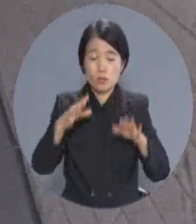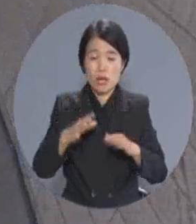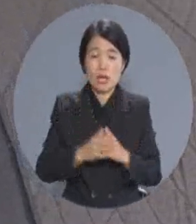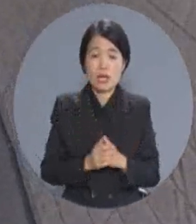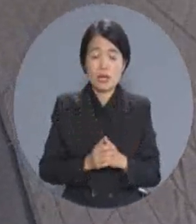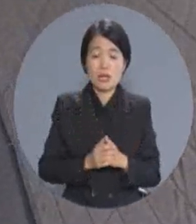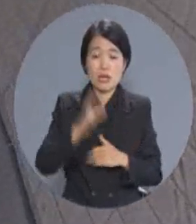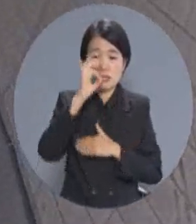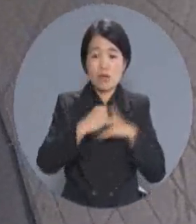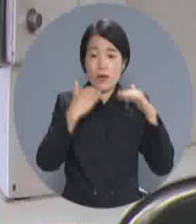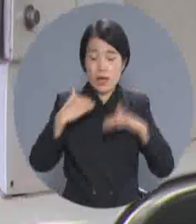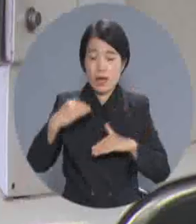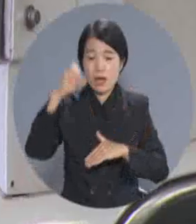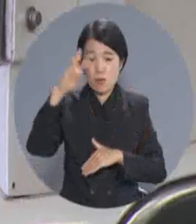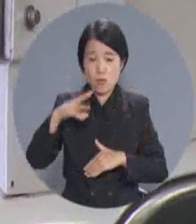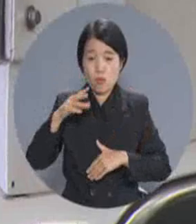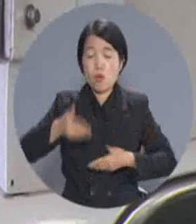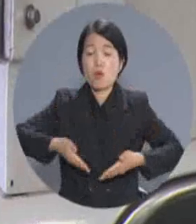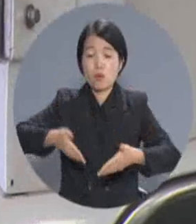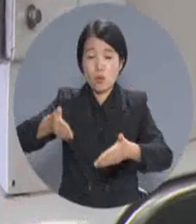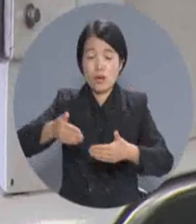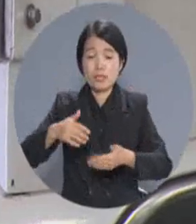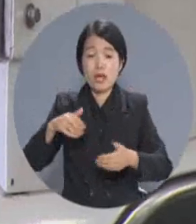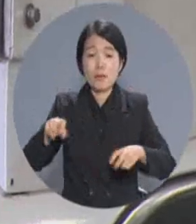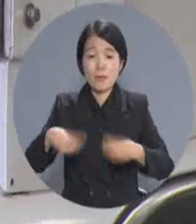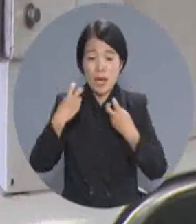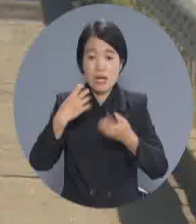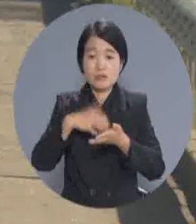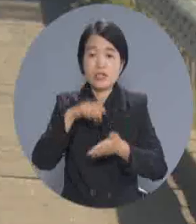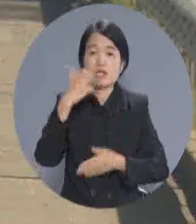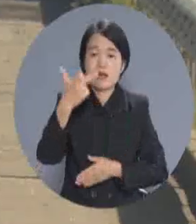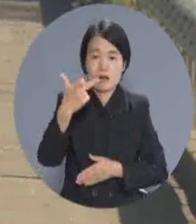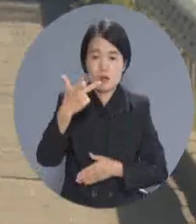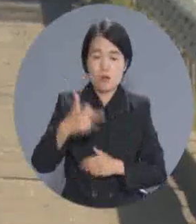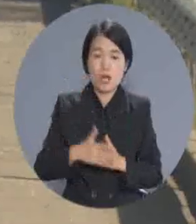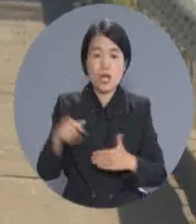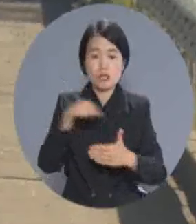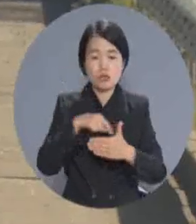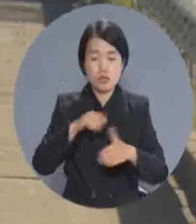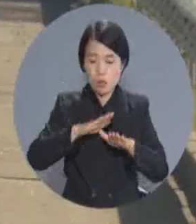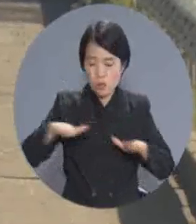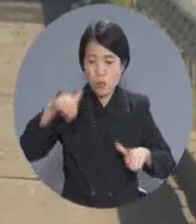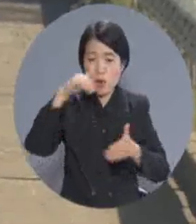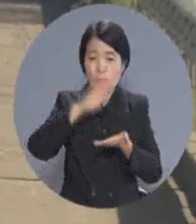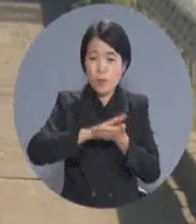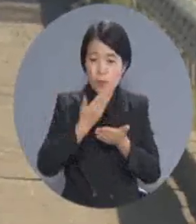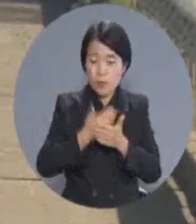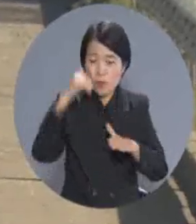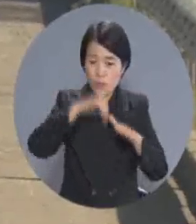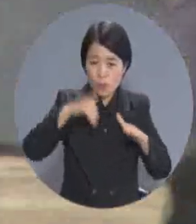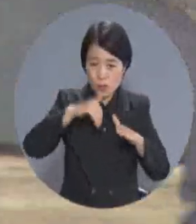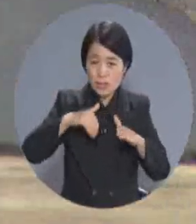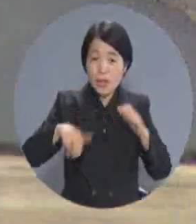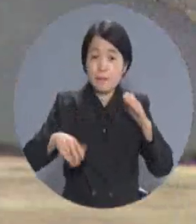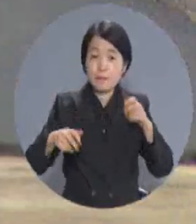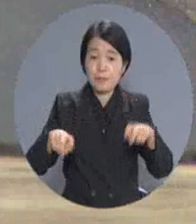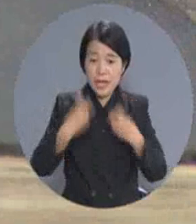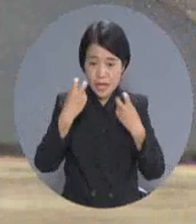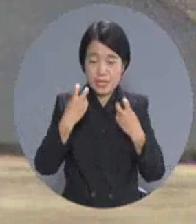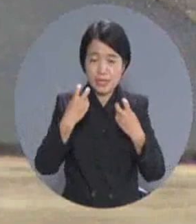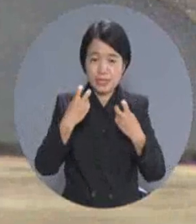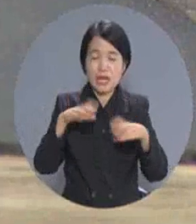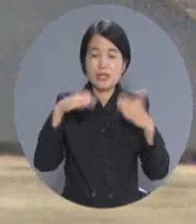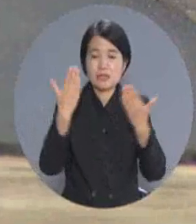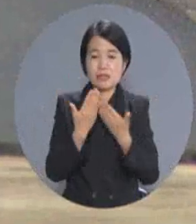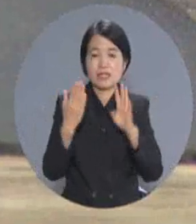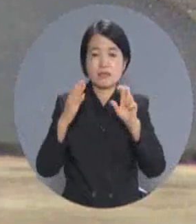무안 광주고속도로에서 발생한 교통사고는 17건. 이 가운데 노면 보수 등 도로 작업 구간에서 발생한 사고는